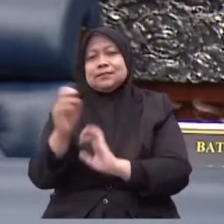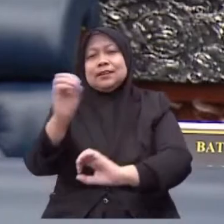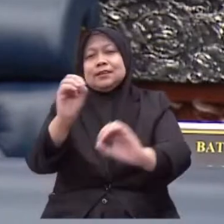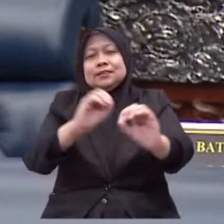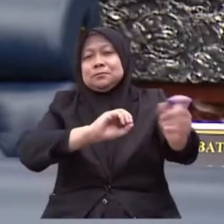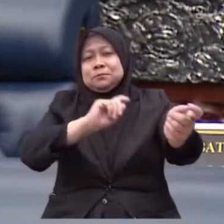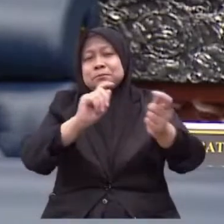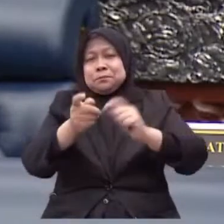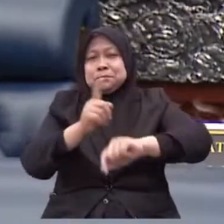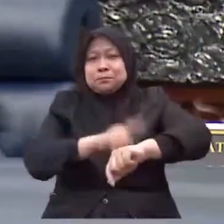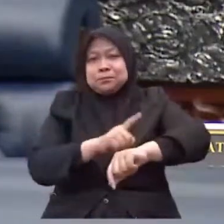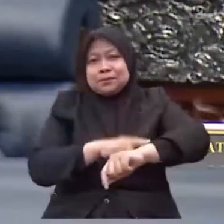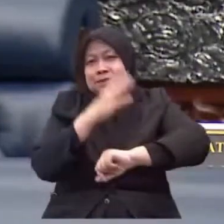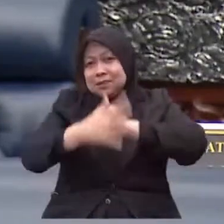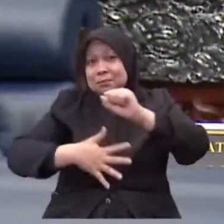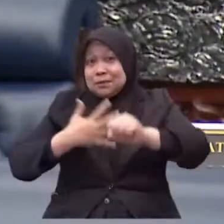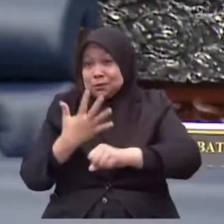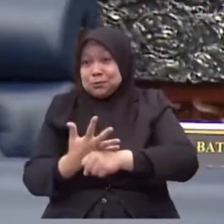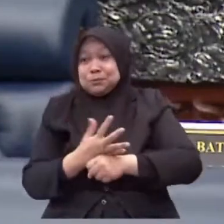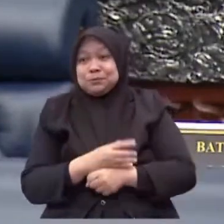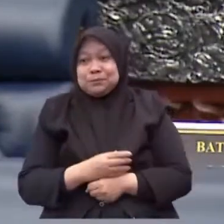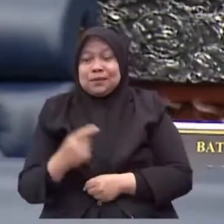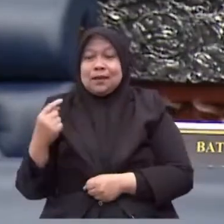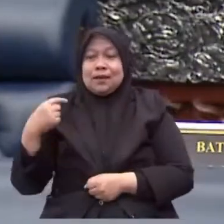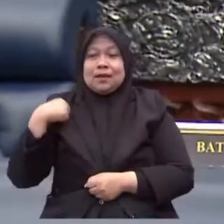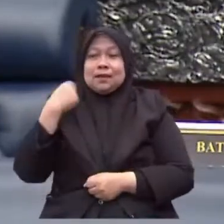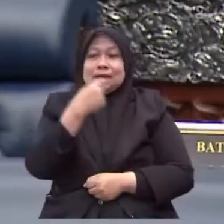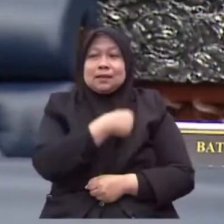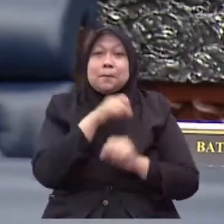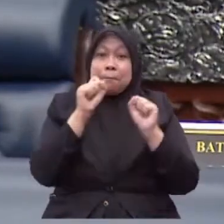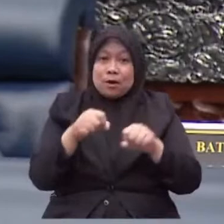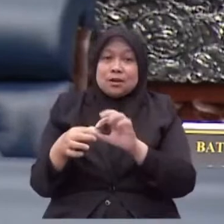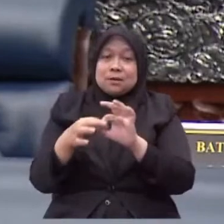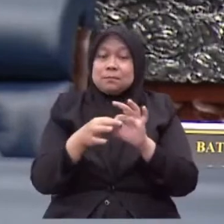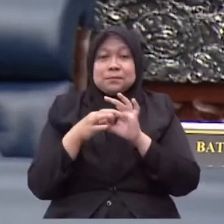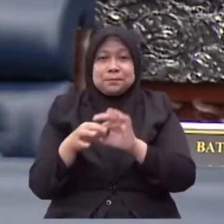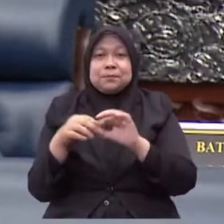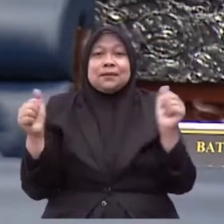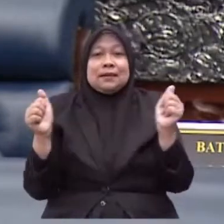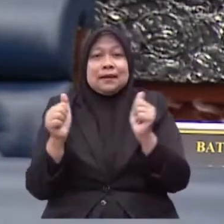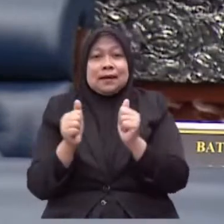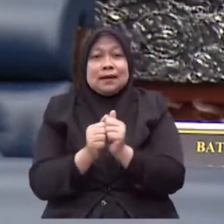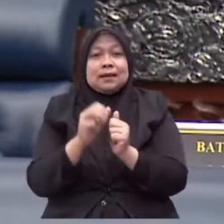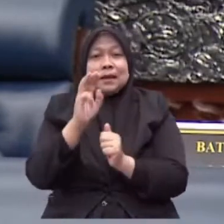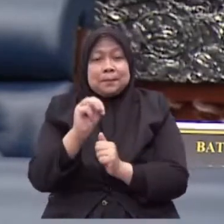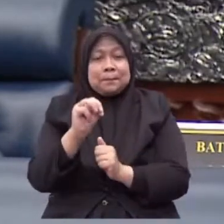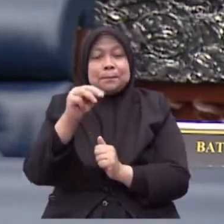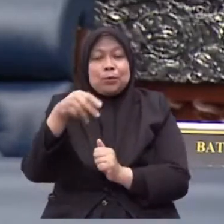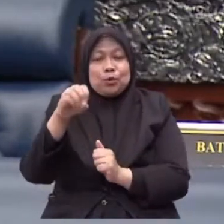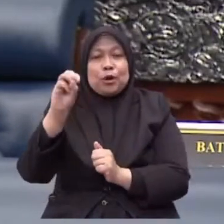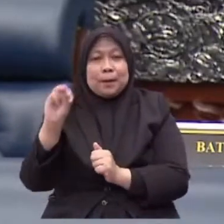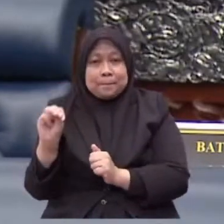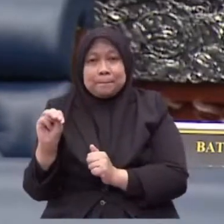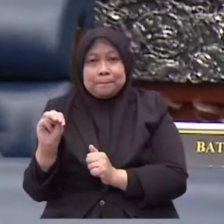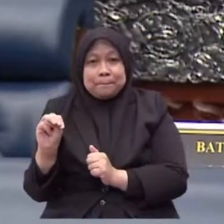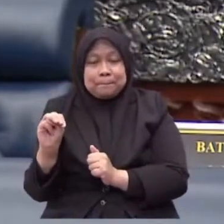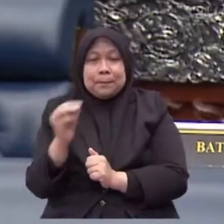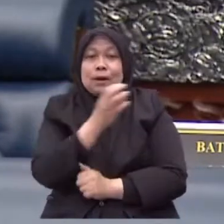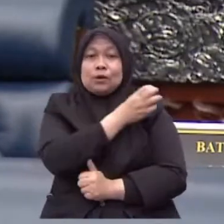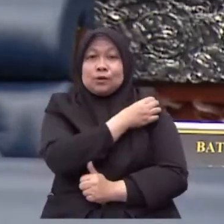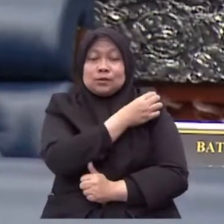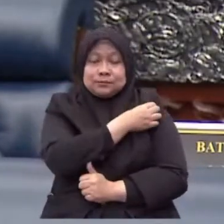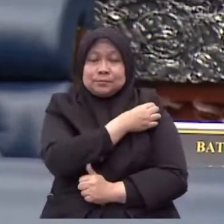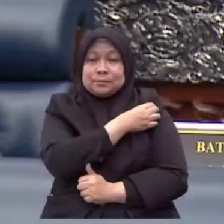tidak akan berlaku dalam jangka masa lima tahun ini kita boleh bekerja sama dengan majelis Olympic Malaysia coach ya